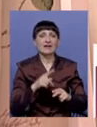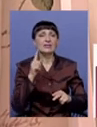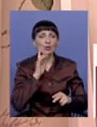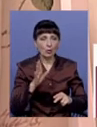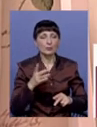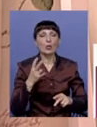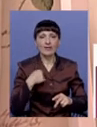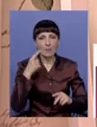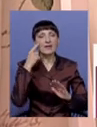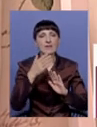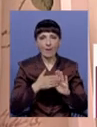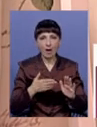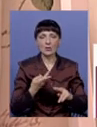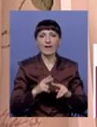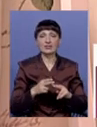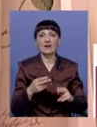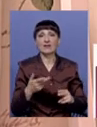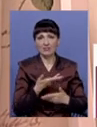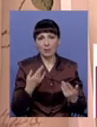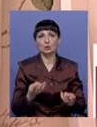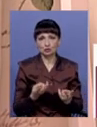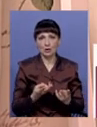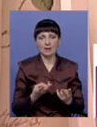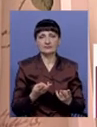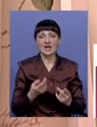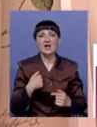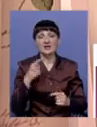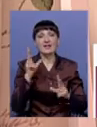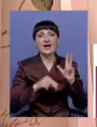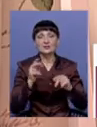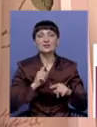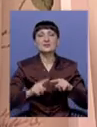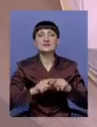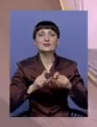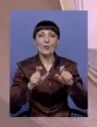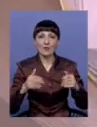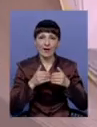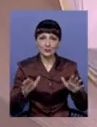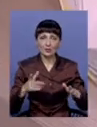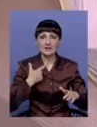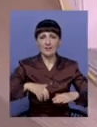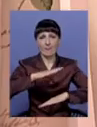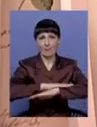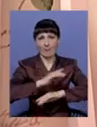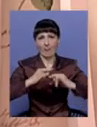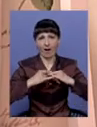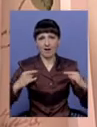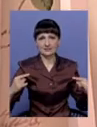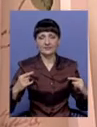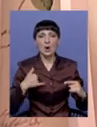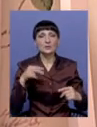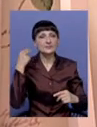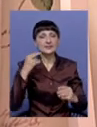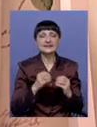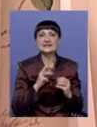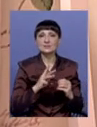понимаешь ты нам во благо и я надеюсь что я бы скорее войду школу и сейчас же свою пахту наш пример длится 5 минут и в это